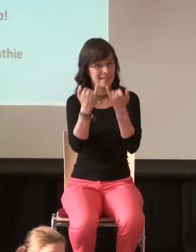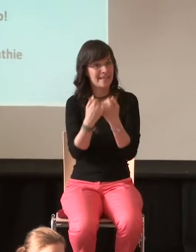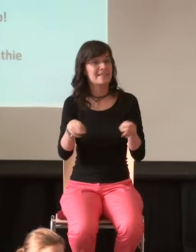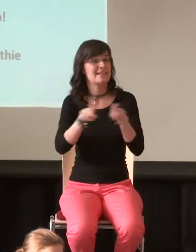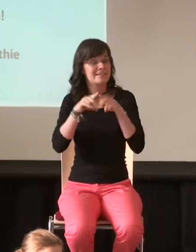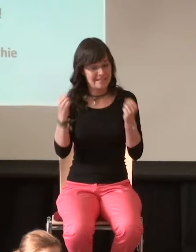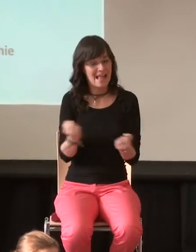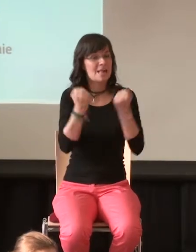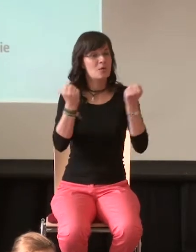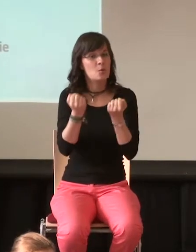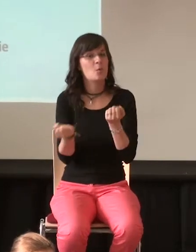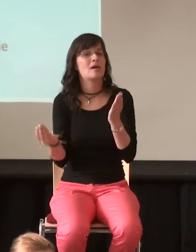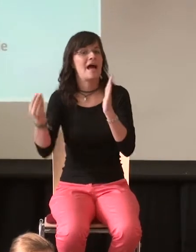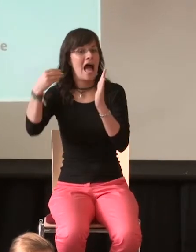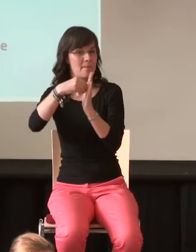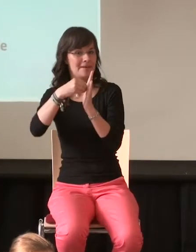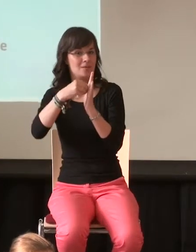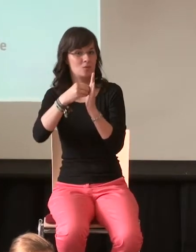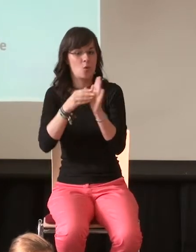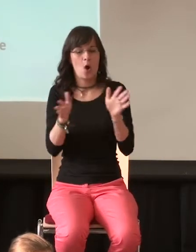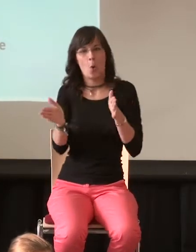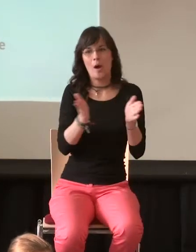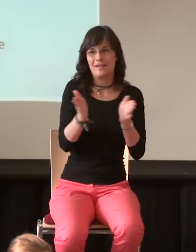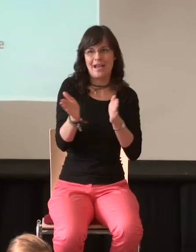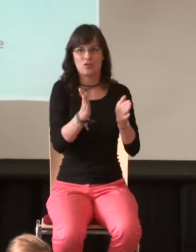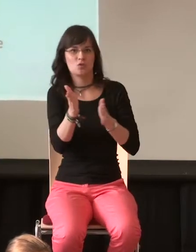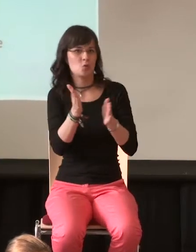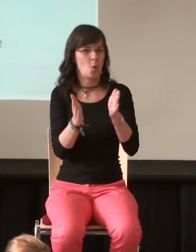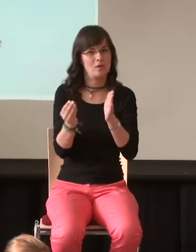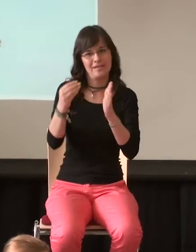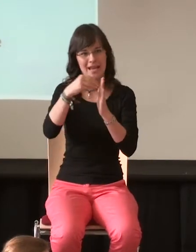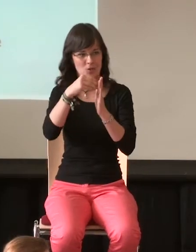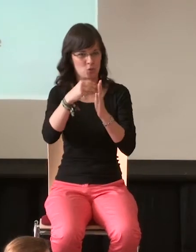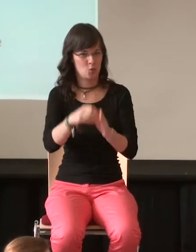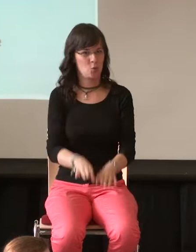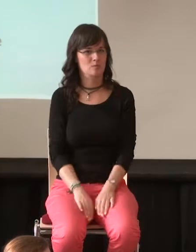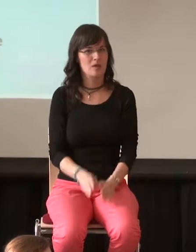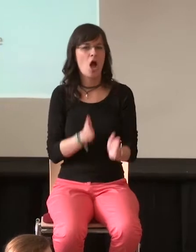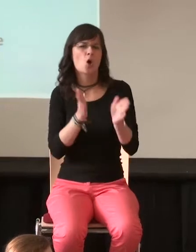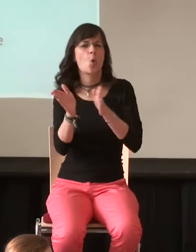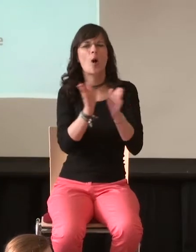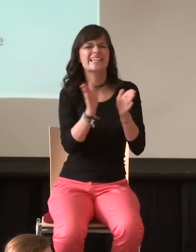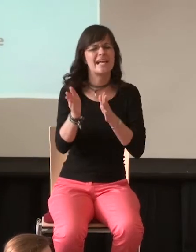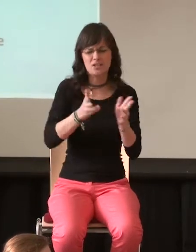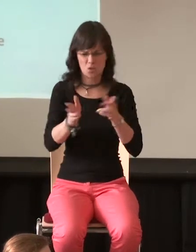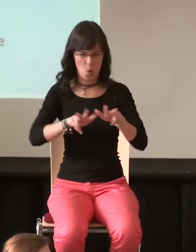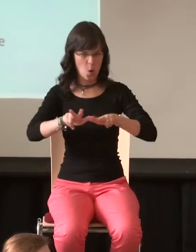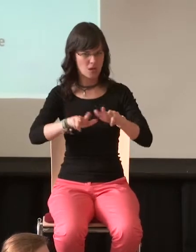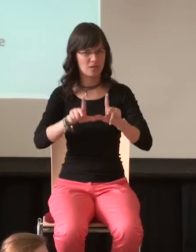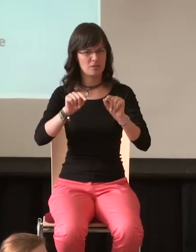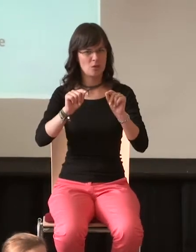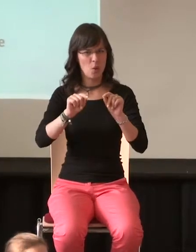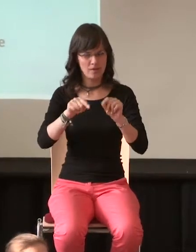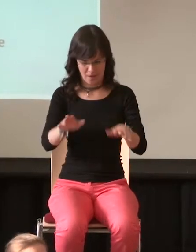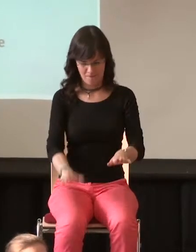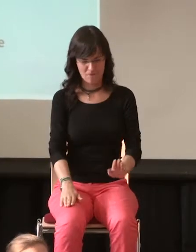einen koordinativen Effekt mit ein. Manchmal ist die Koordination auch gestört. Koordination bedeutet, jetzt machen meine Füße was anderes,